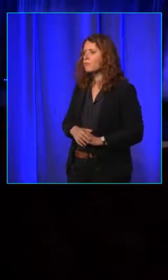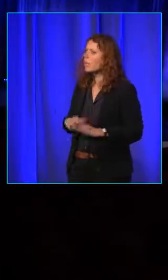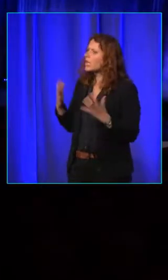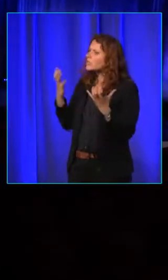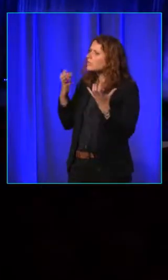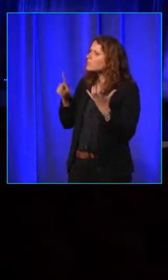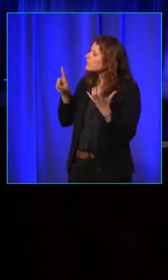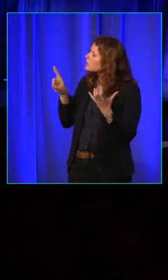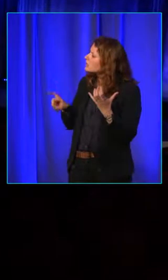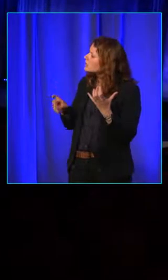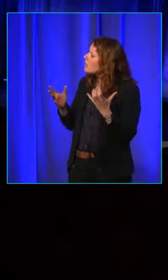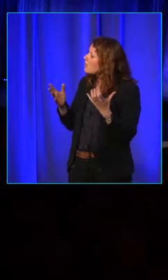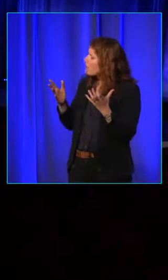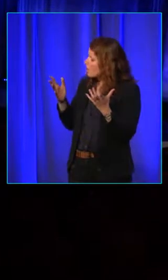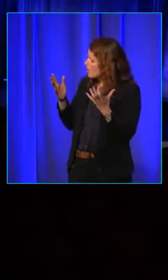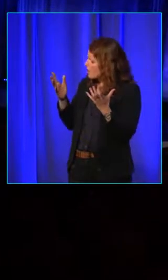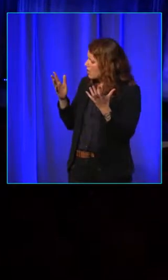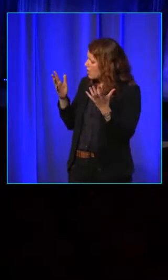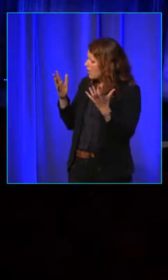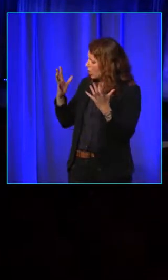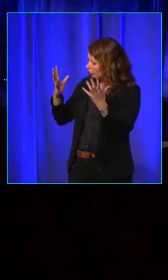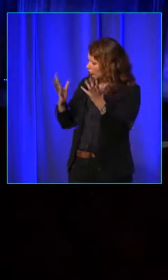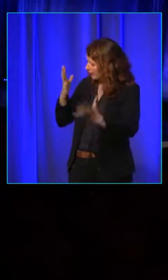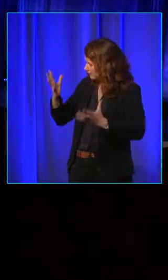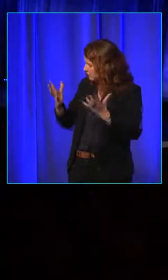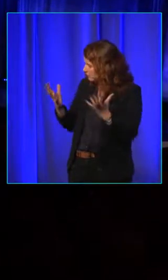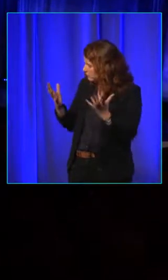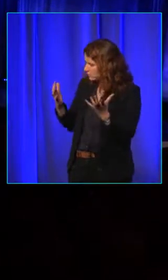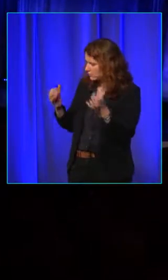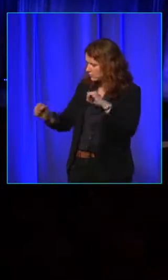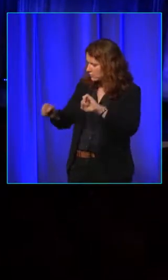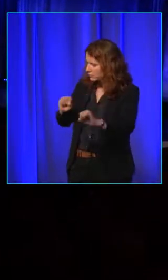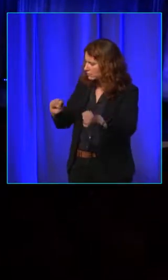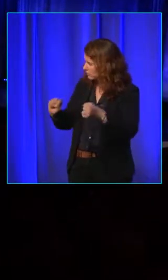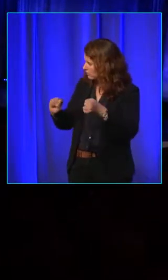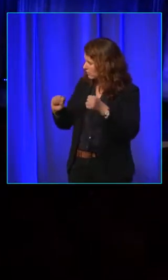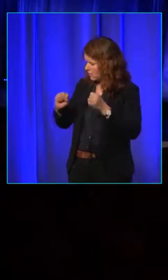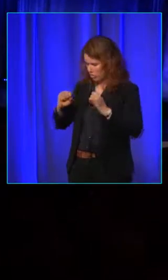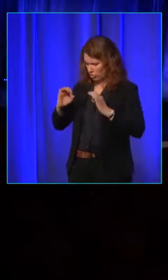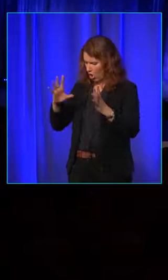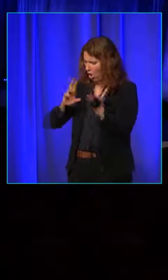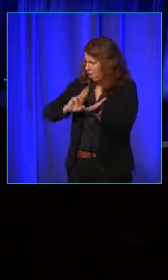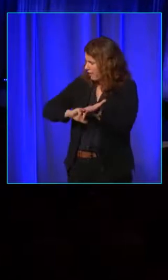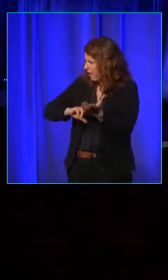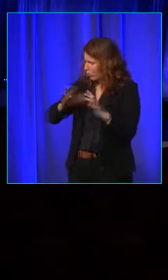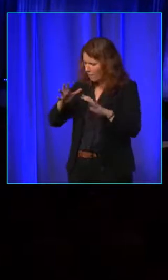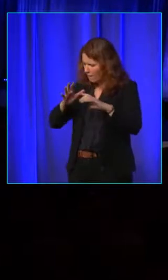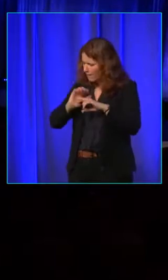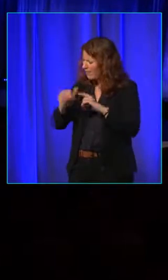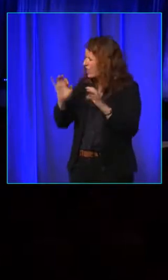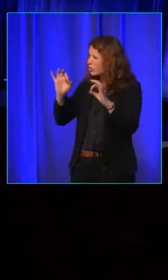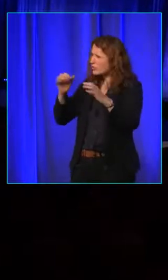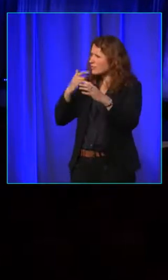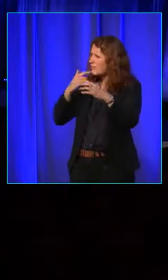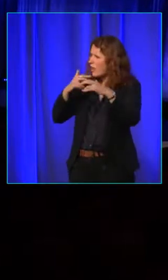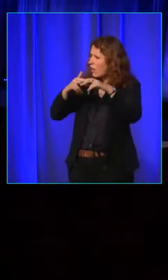quand un geste est réalisé en temps réel, est-ce que tous ces schémas neuronaux sont impliqués ?